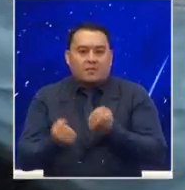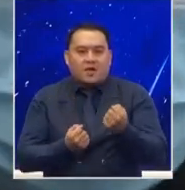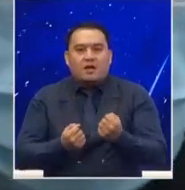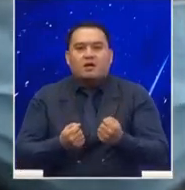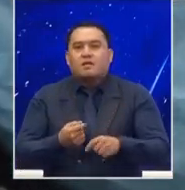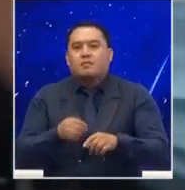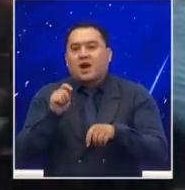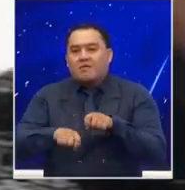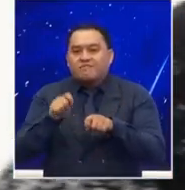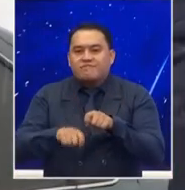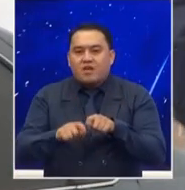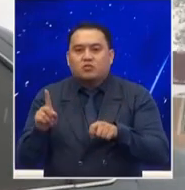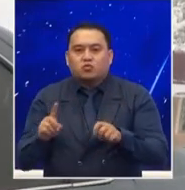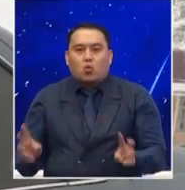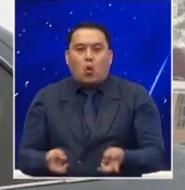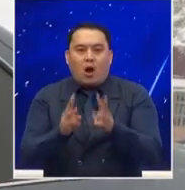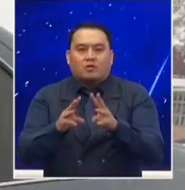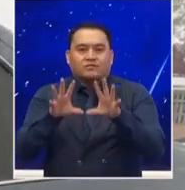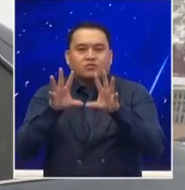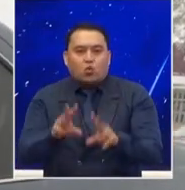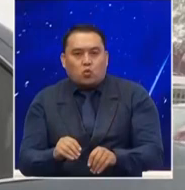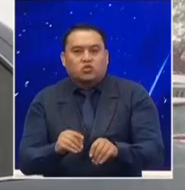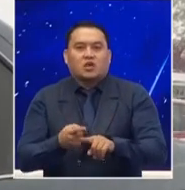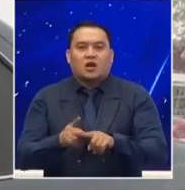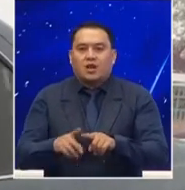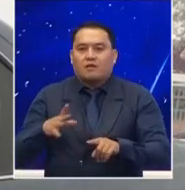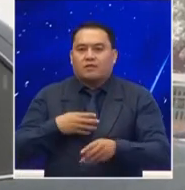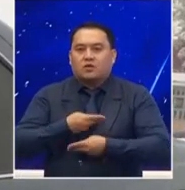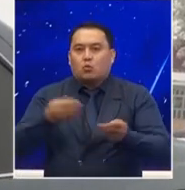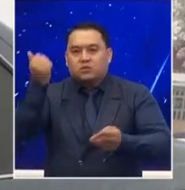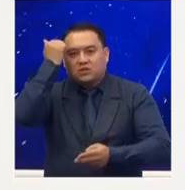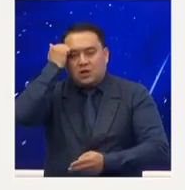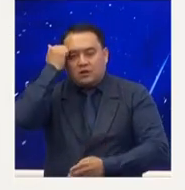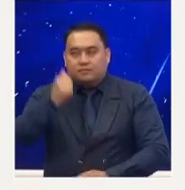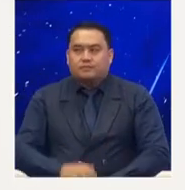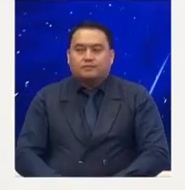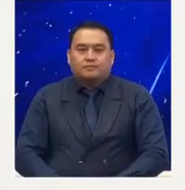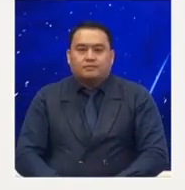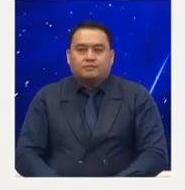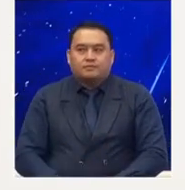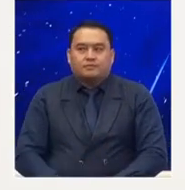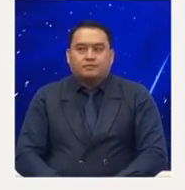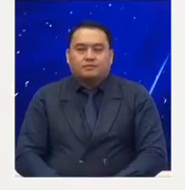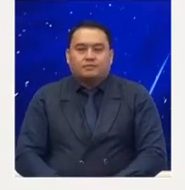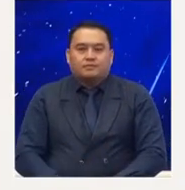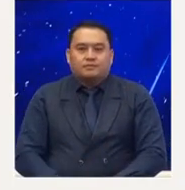автомобилей, проверяют наличие огнетушителей. Кроме того, раздают памятки на противопожарную